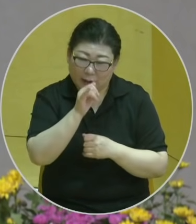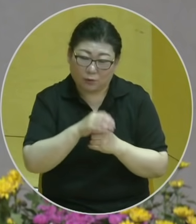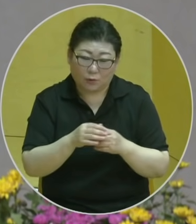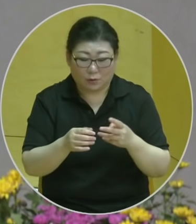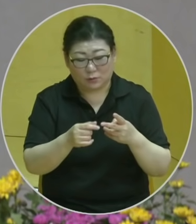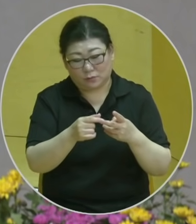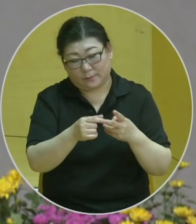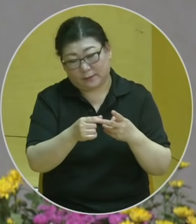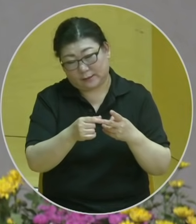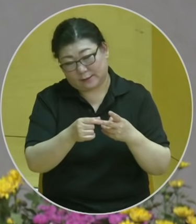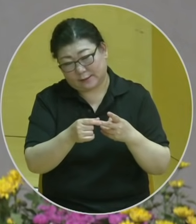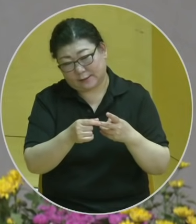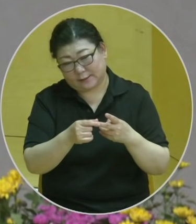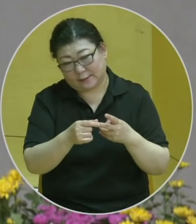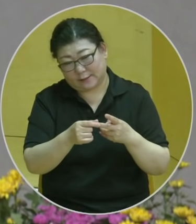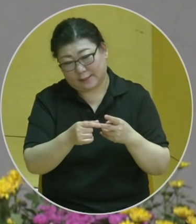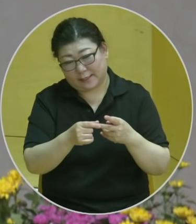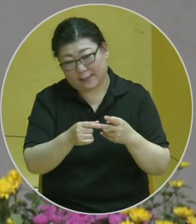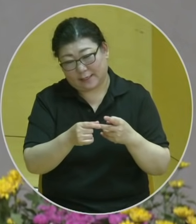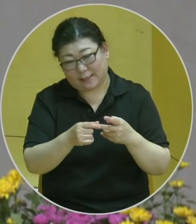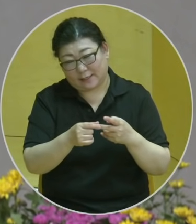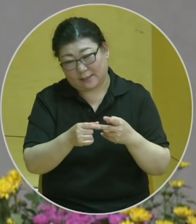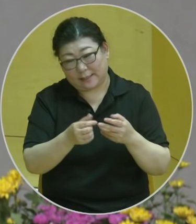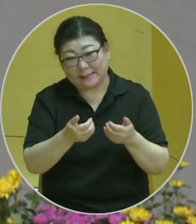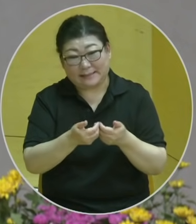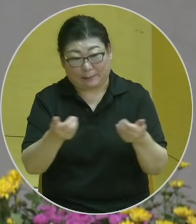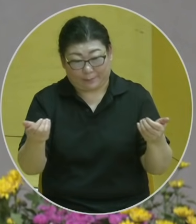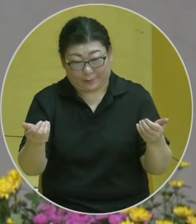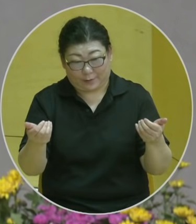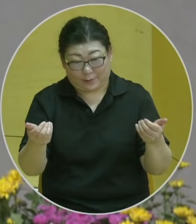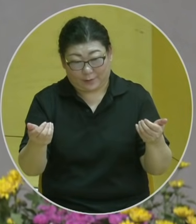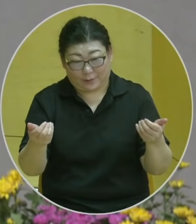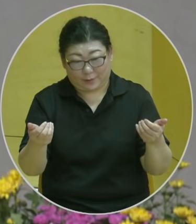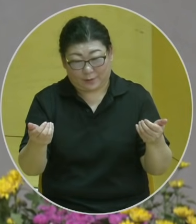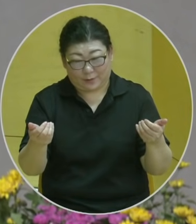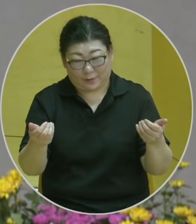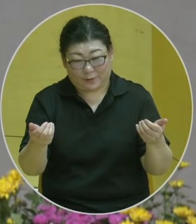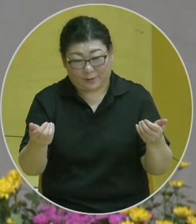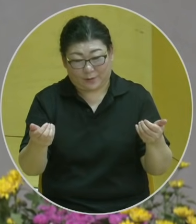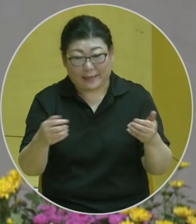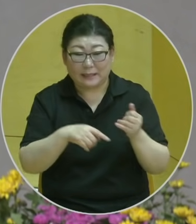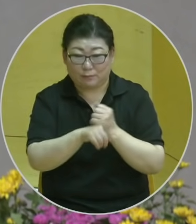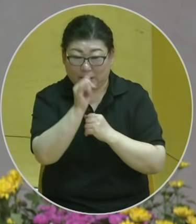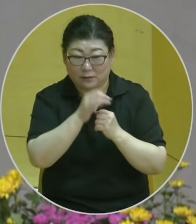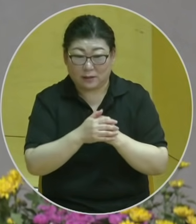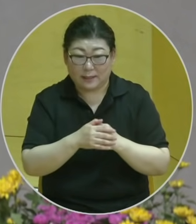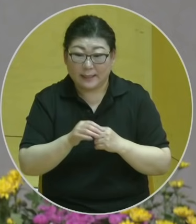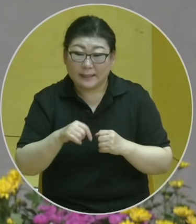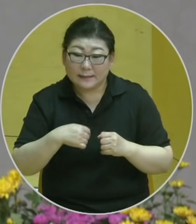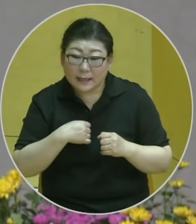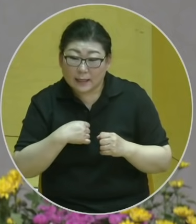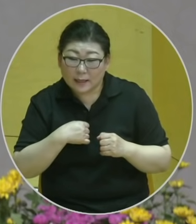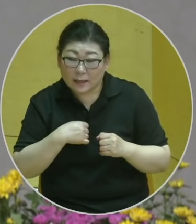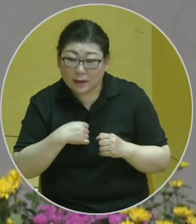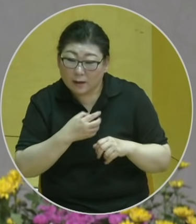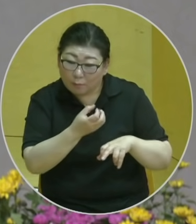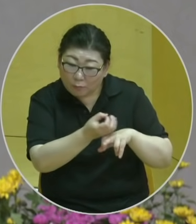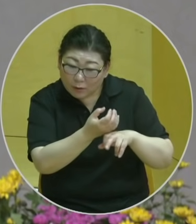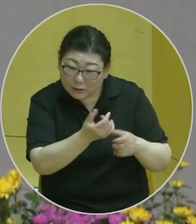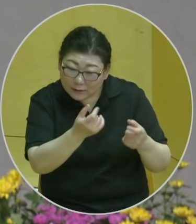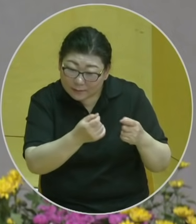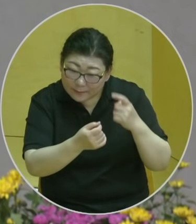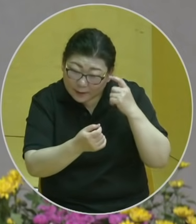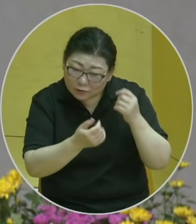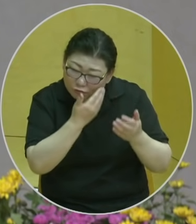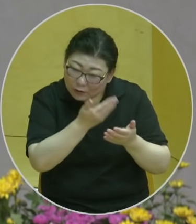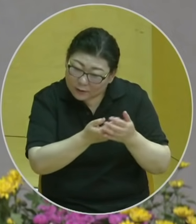두 번째로는 작별의 의미가 있다는 것입니다. 이 잔치에는 자기가 보아처럼 생각했던 모든 것 다 버리고 이제는